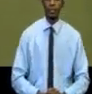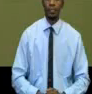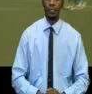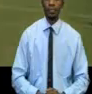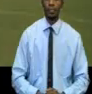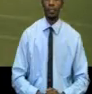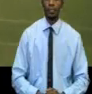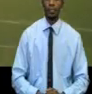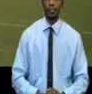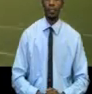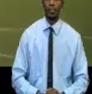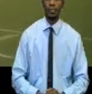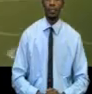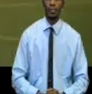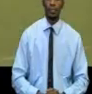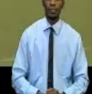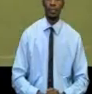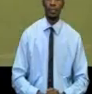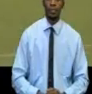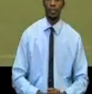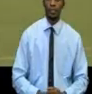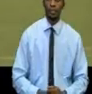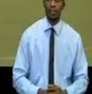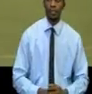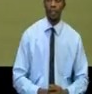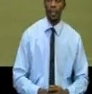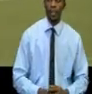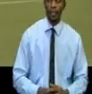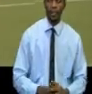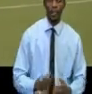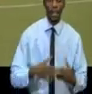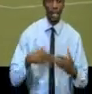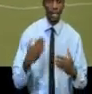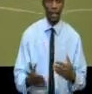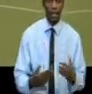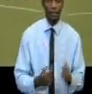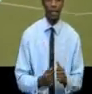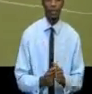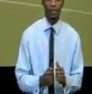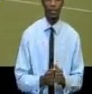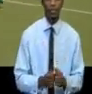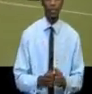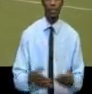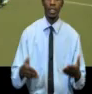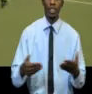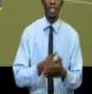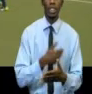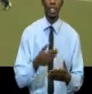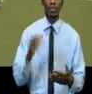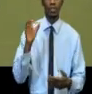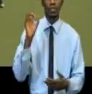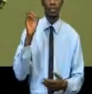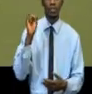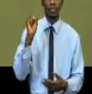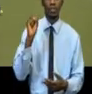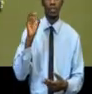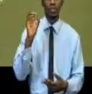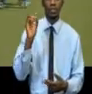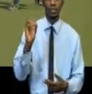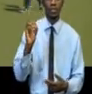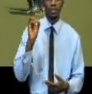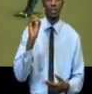Les Verts et Blancs vont contester pour une position imaginaire de